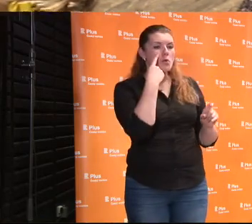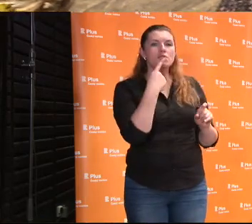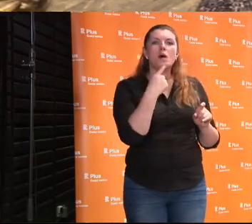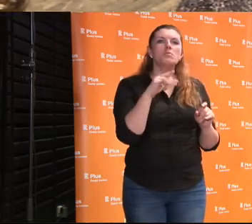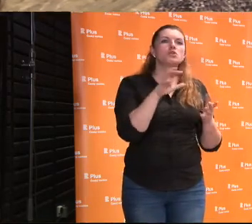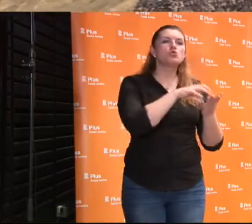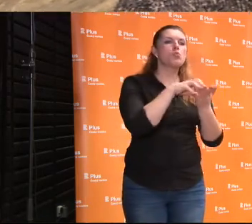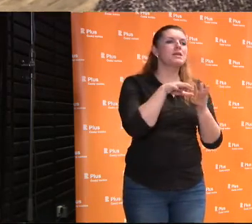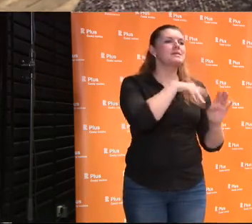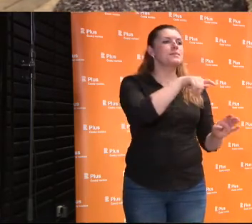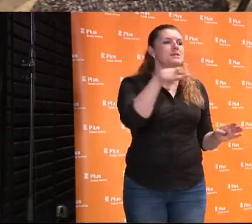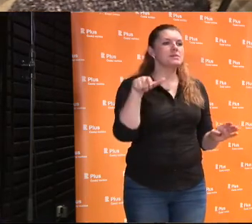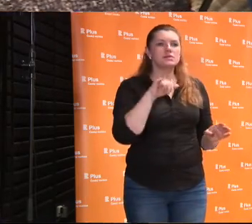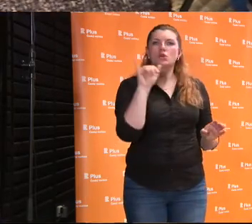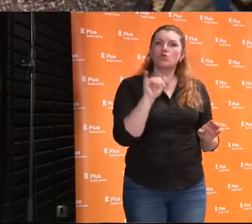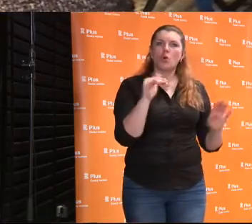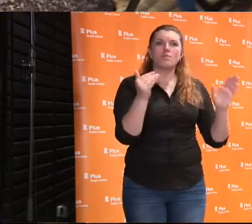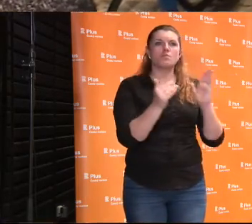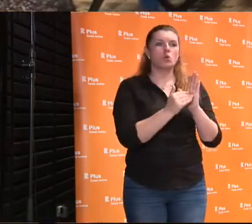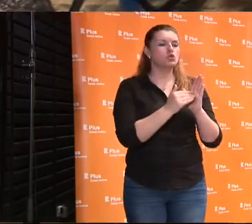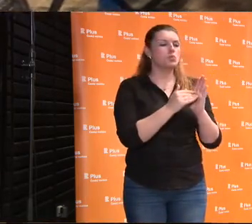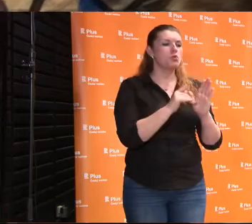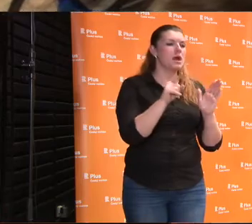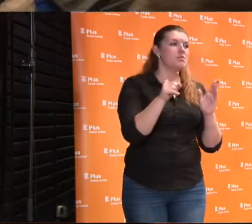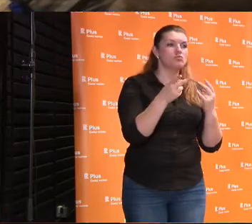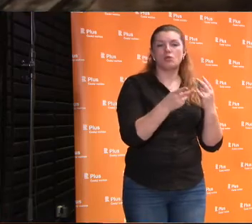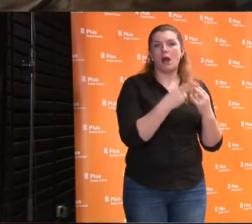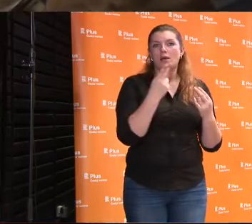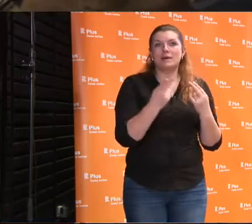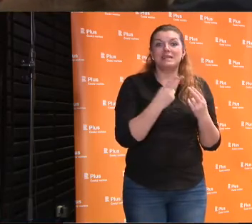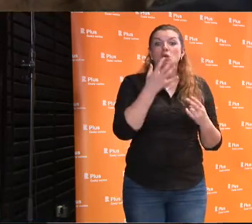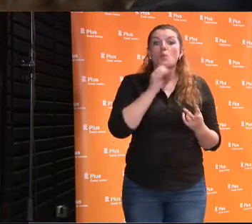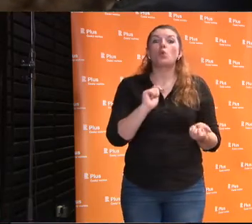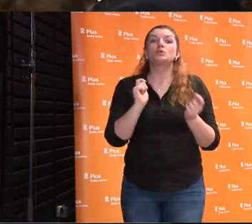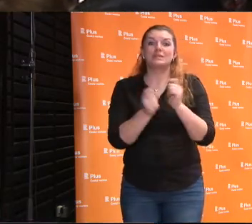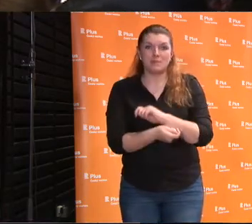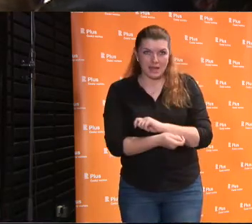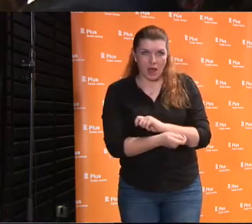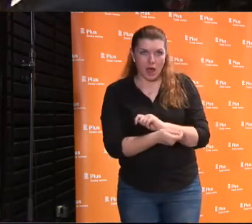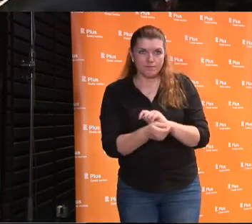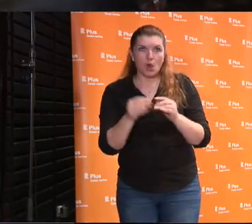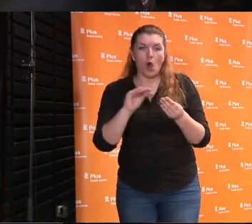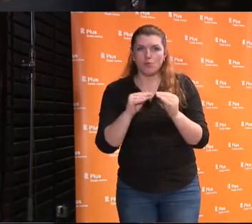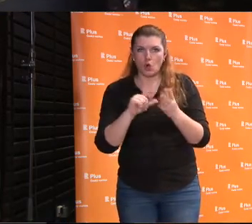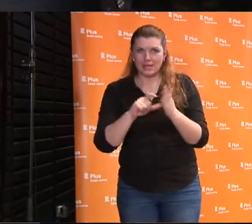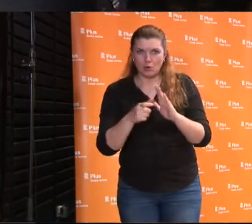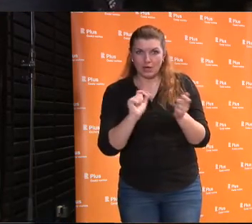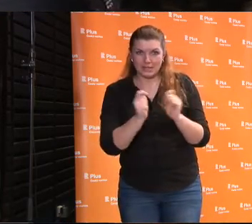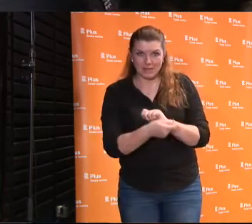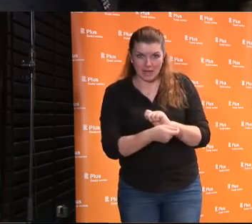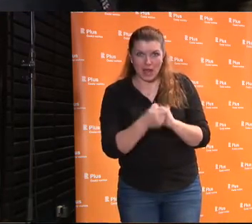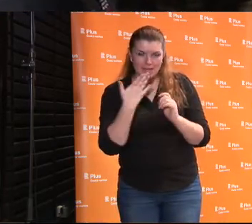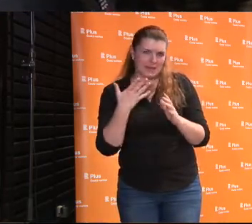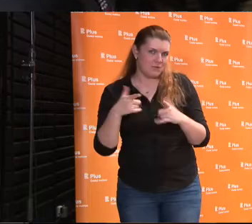skupiny zaměstnanců nebo kteří zaměstnanci můžou být ohroženy změnou obchodního modelu díky využití těchto